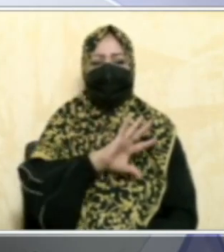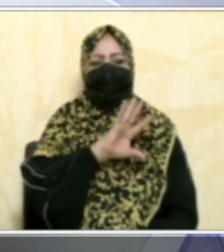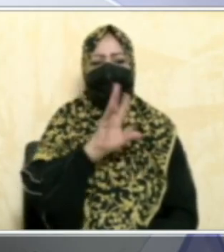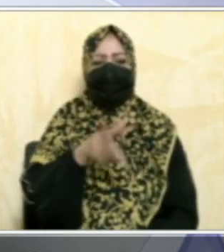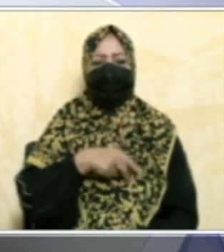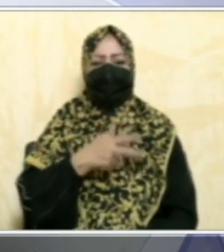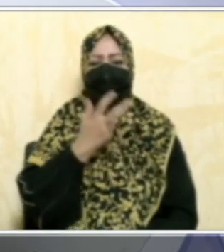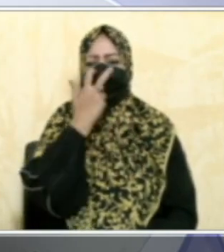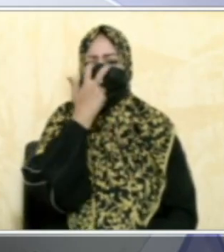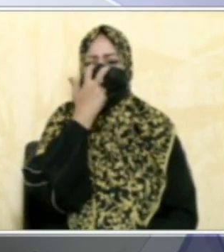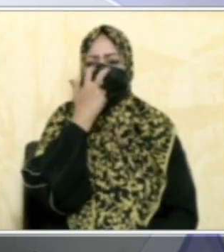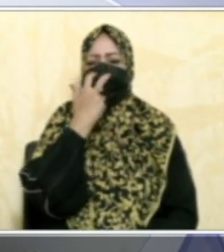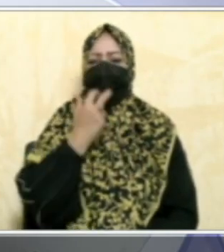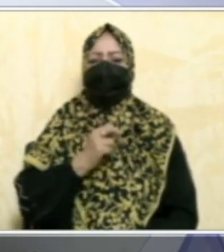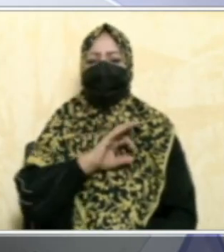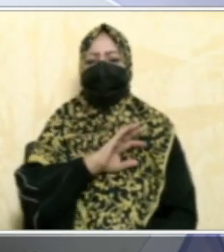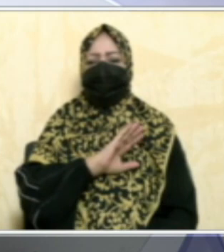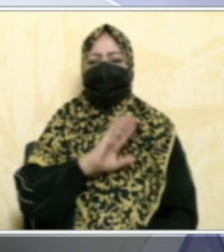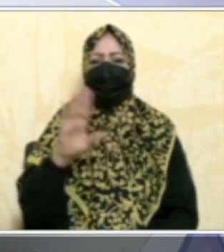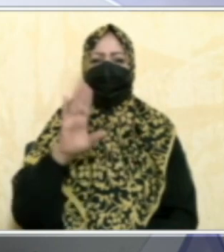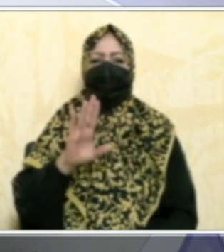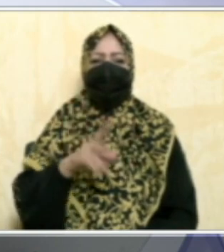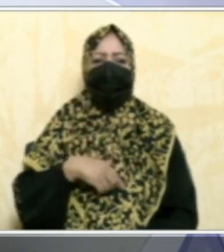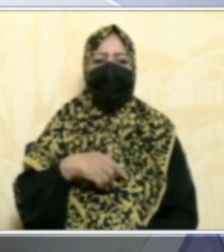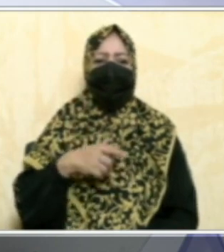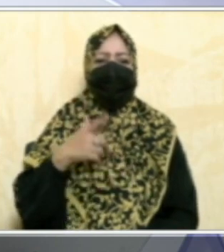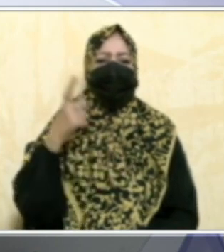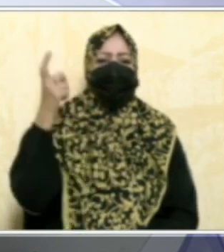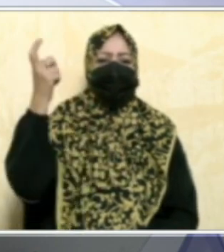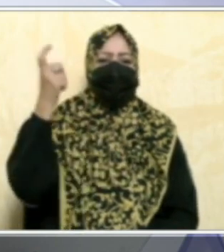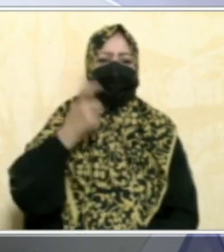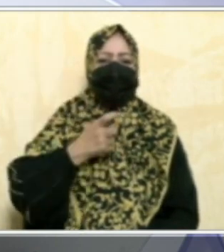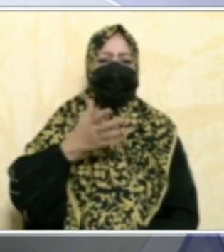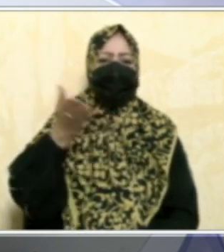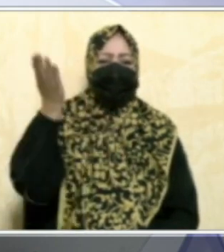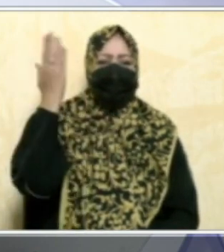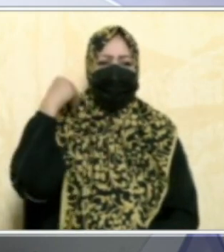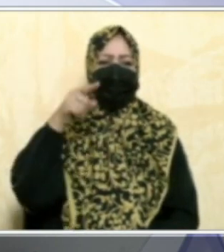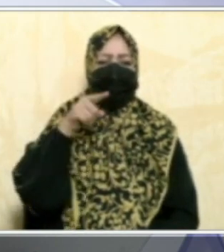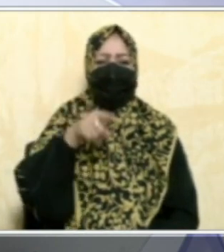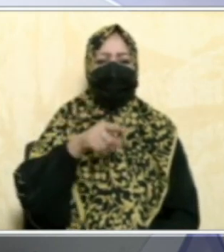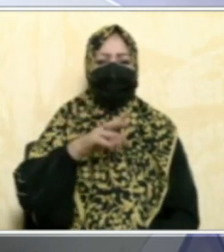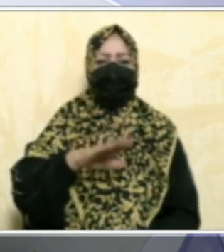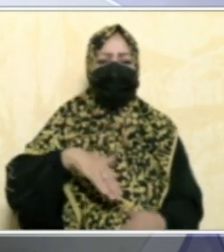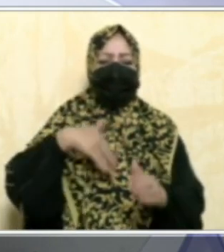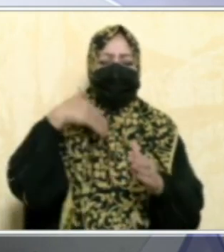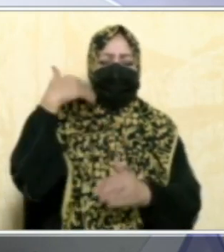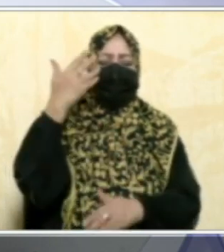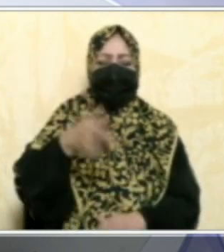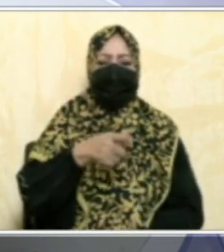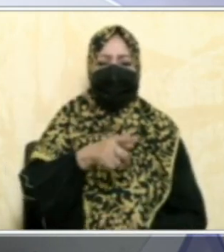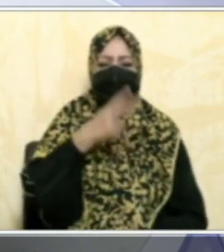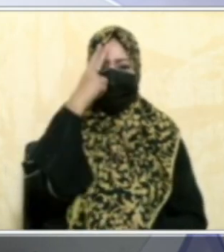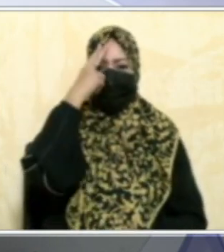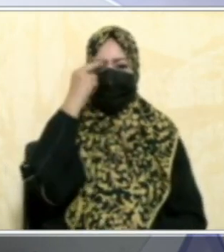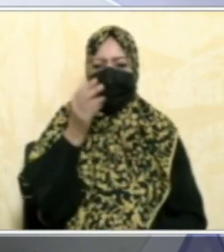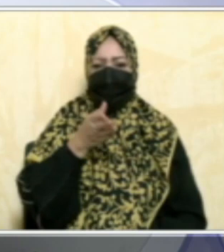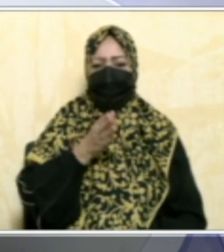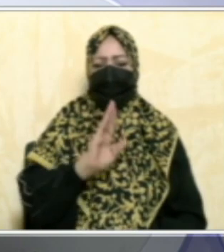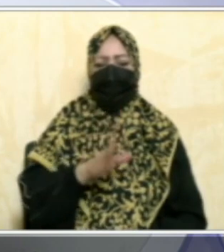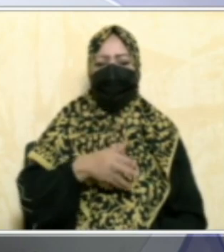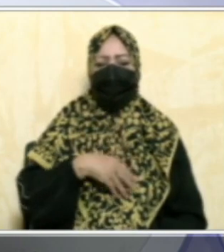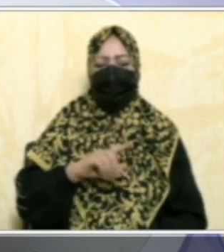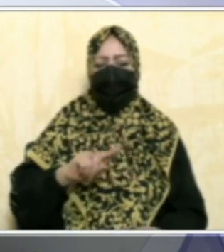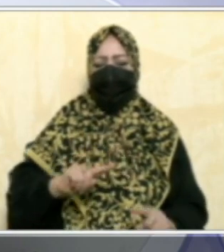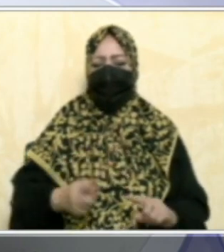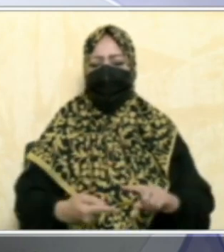أنبياءهم معاملة حسنة، فكيف سيعاملون من يعتبرونه عدوا لهم؟ هذا ديدنهم، وبالتالي